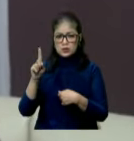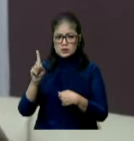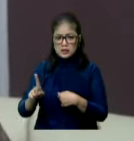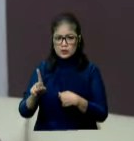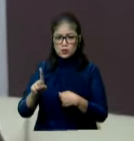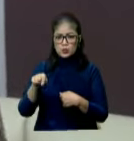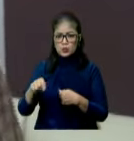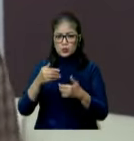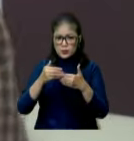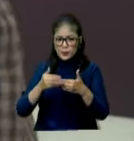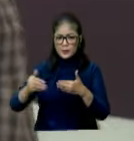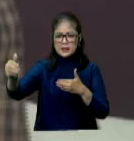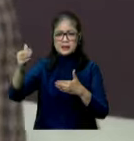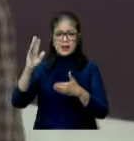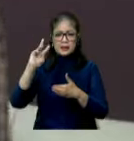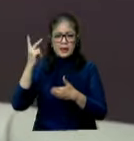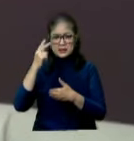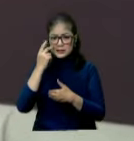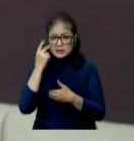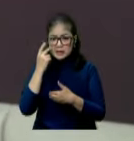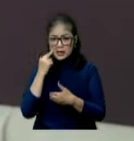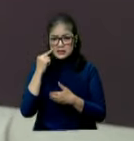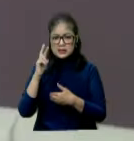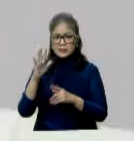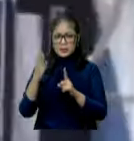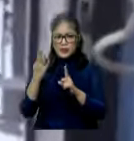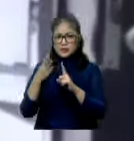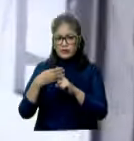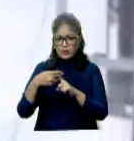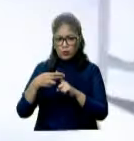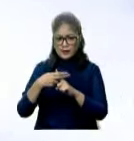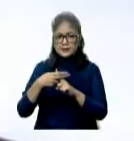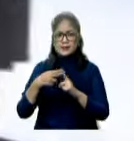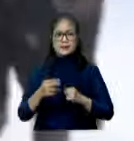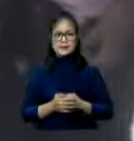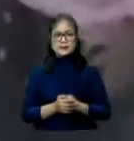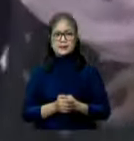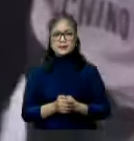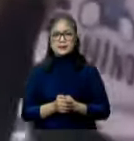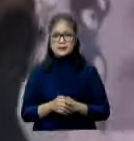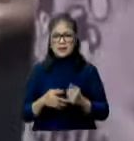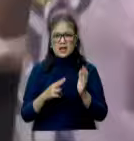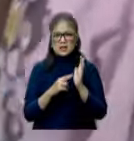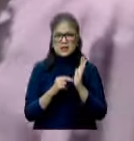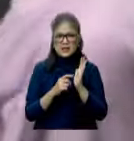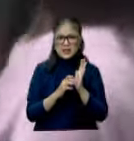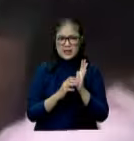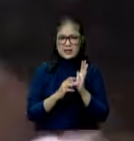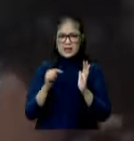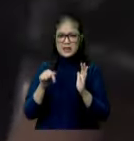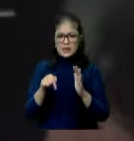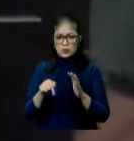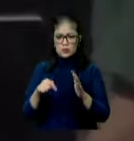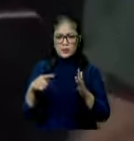seperti kemarin kita saksikan 14 Februari 2024. Meski dinilai tak sebanyak pemilu